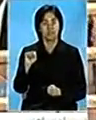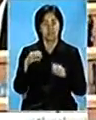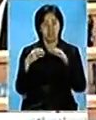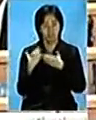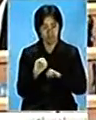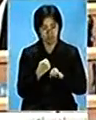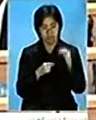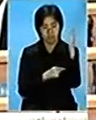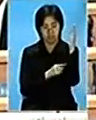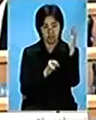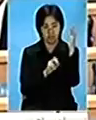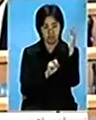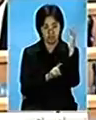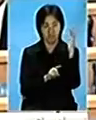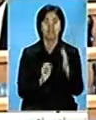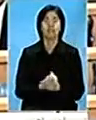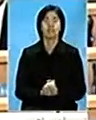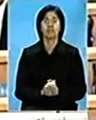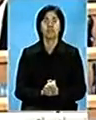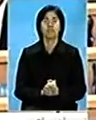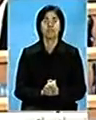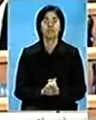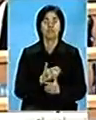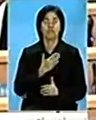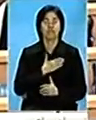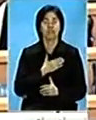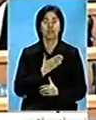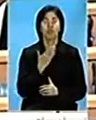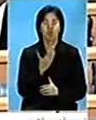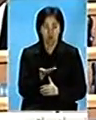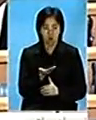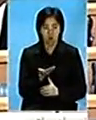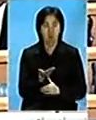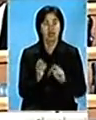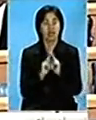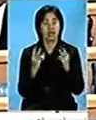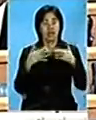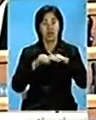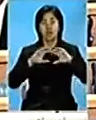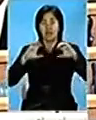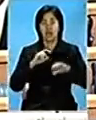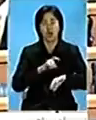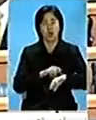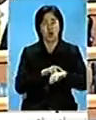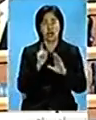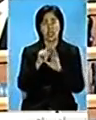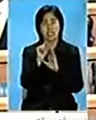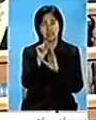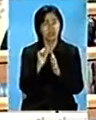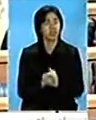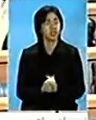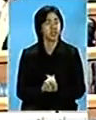ปัตย์จากจังหวัดนครศรีธรรมราชผมได้ขอเวลากับทางวิปว่าขอ20นาทีนะครับเพราะเ